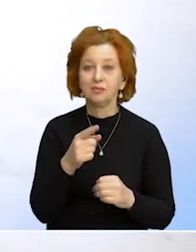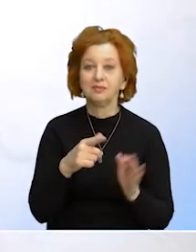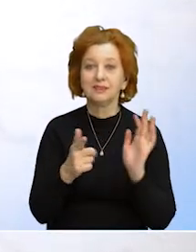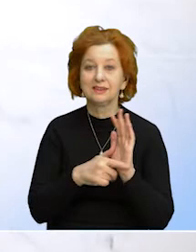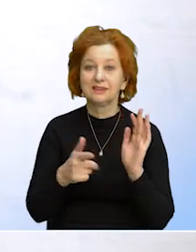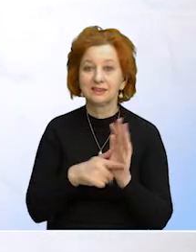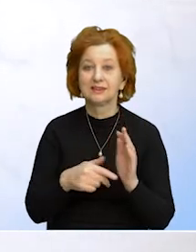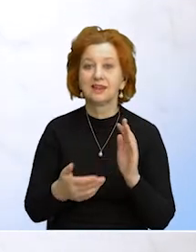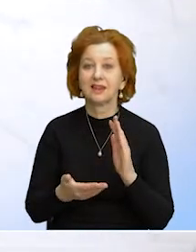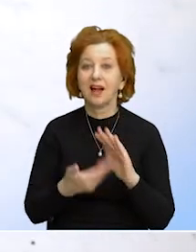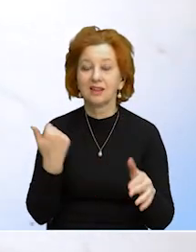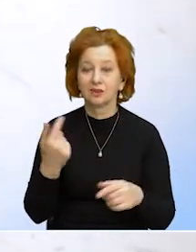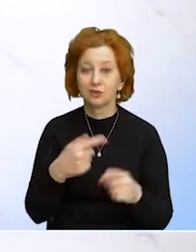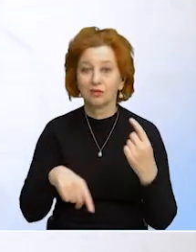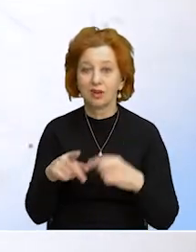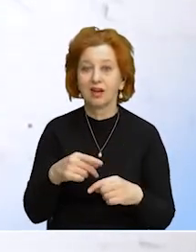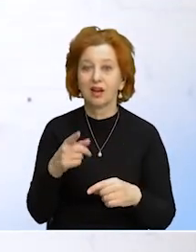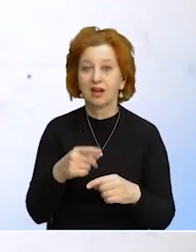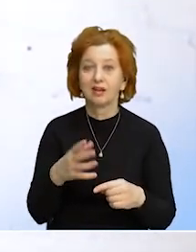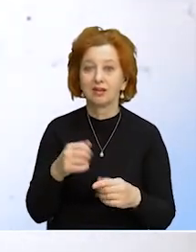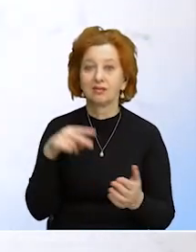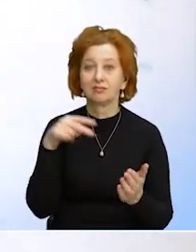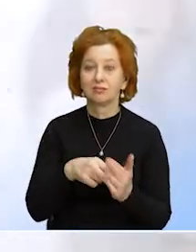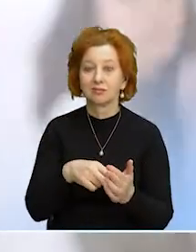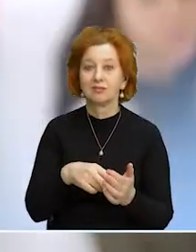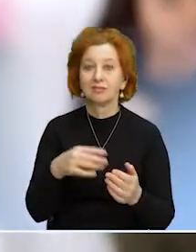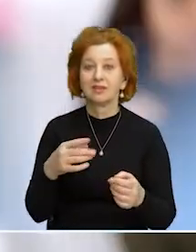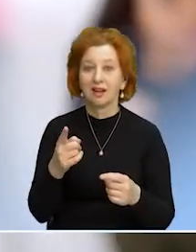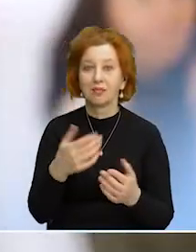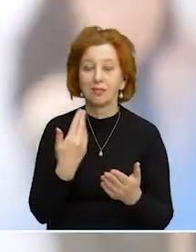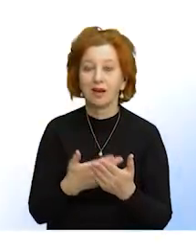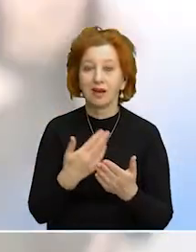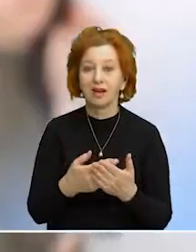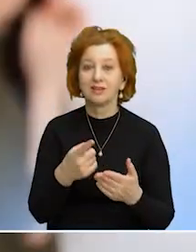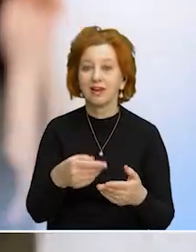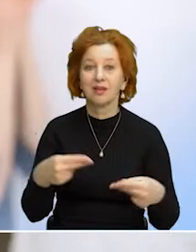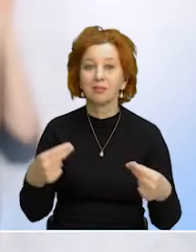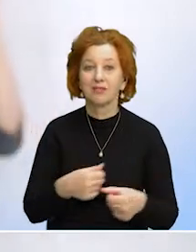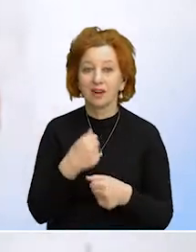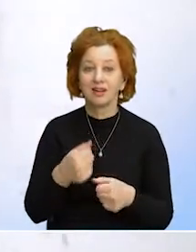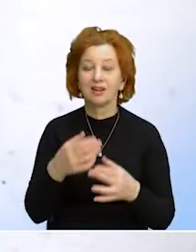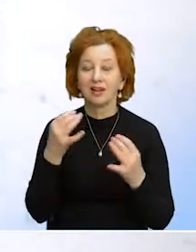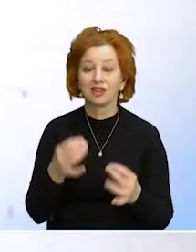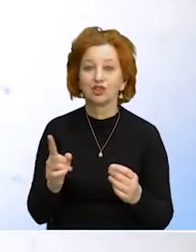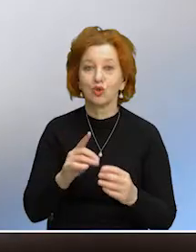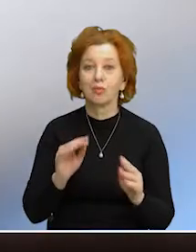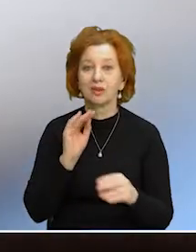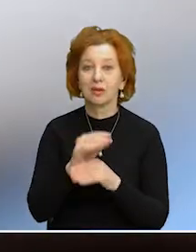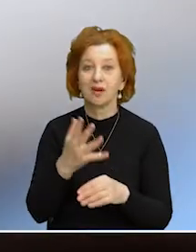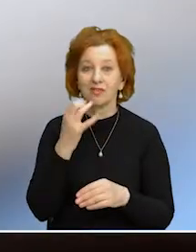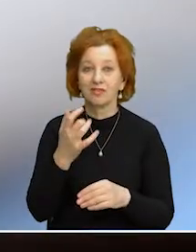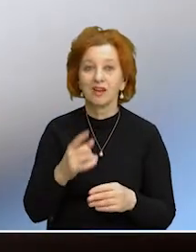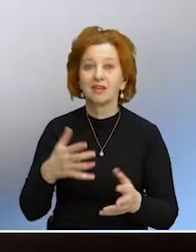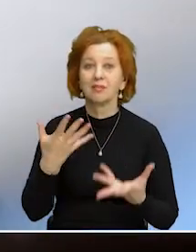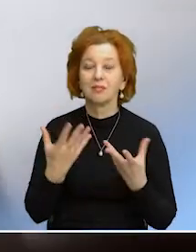Ошибка номер семь – отсутствие прогибов. Поза а-ля оловянный солдатик вряд ли покажется вам привлекательной на снимке. Чтобы